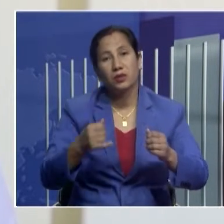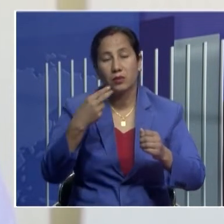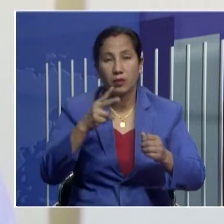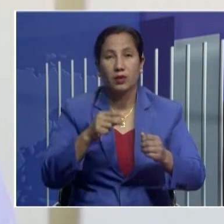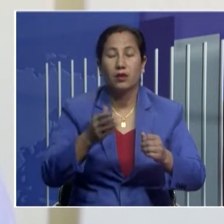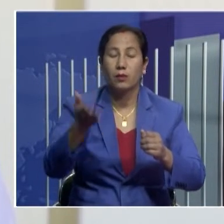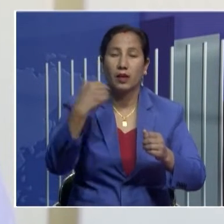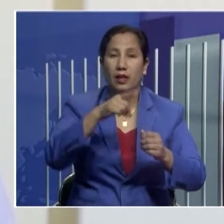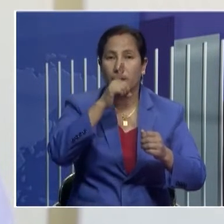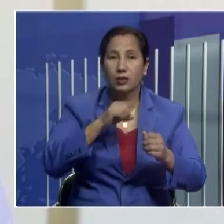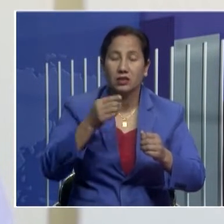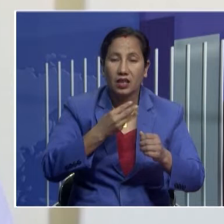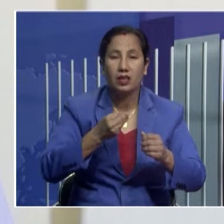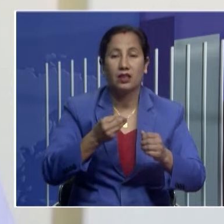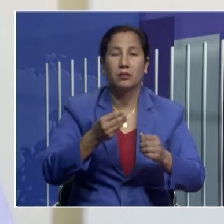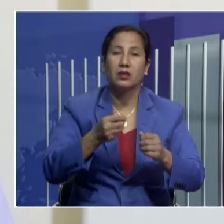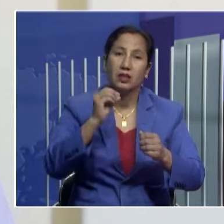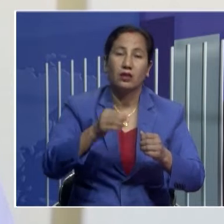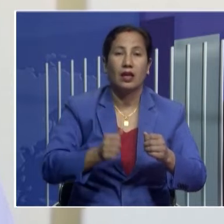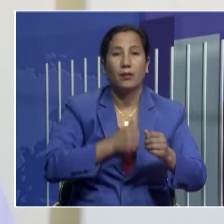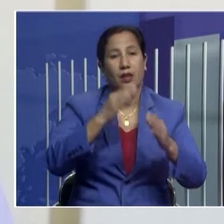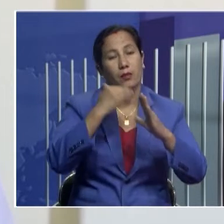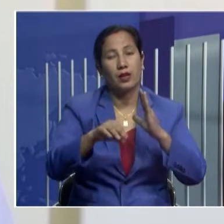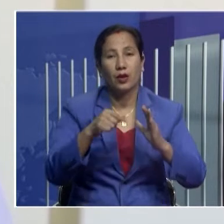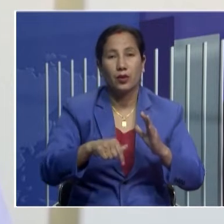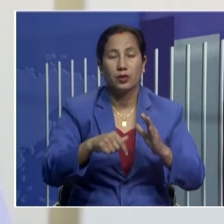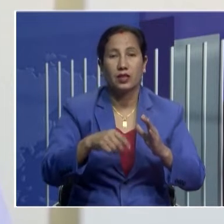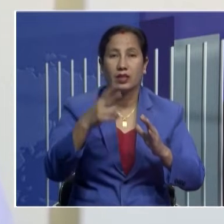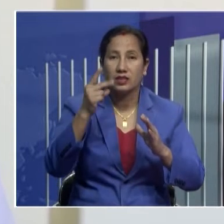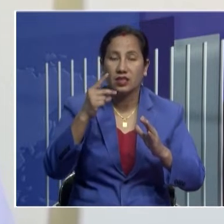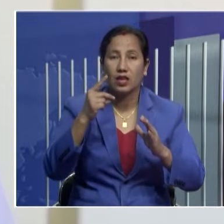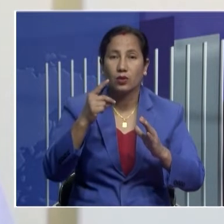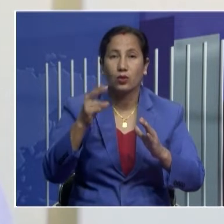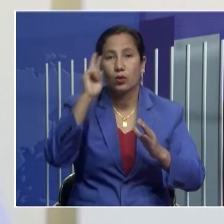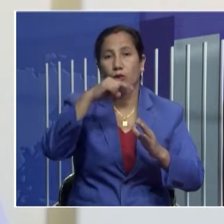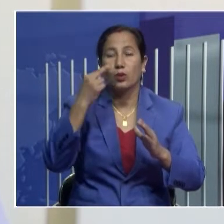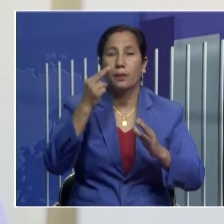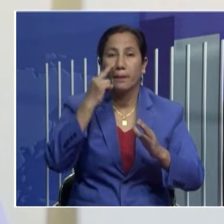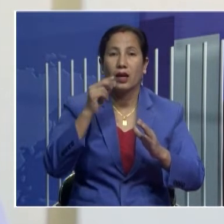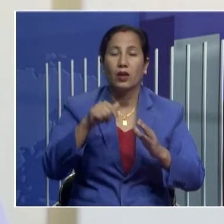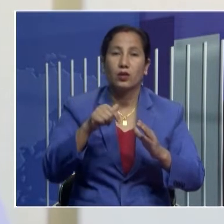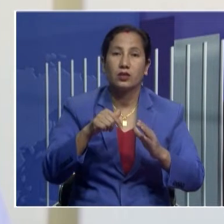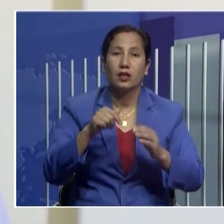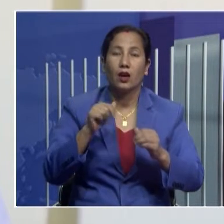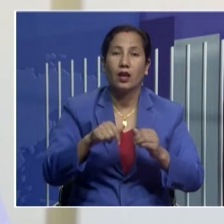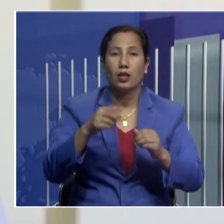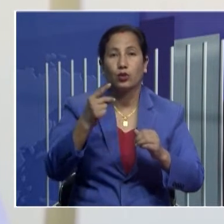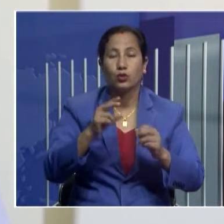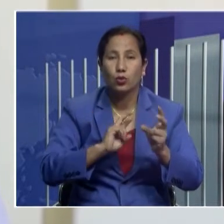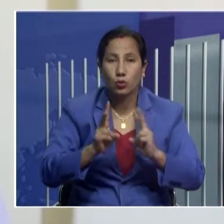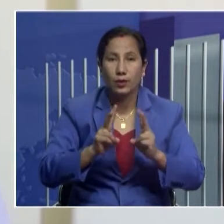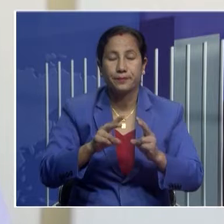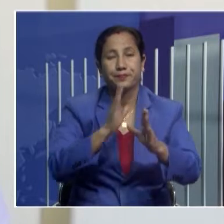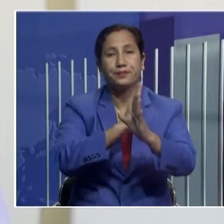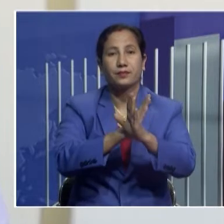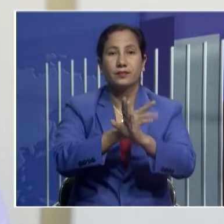गत वर्षको चाहिँ हामीसित केही रकम थियो हामीले पठायौँ, तर यो चाहिँ सेकेन्ड वेभमा चाहिँ अलिकति सेकेन्ड वेभ पछिको चाहिँ छैन। दोस्रो कुरा जोखिम